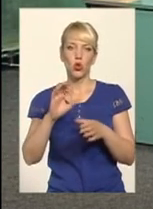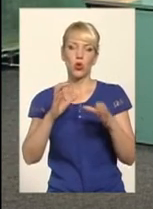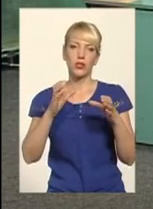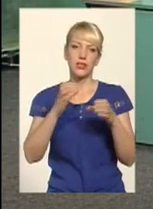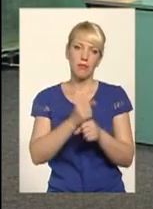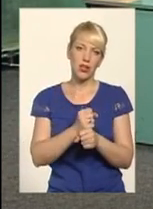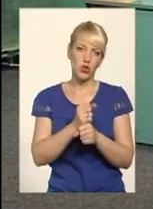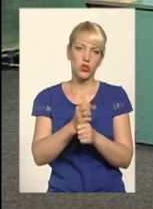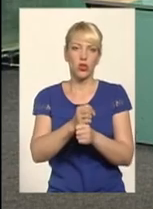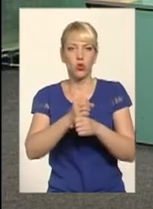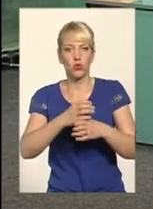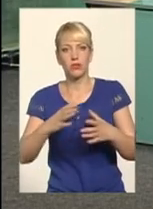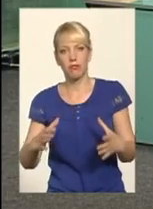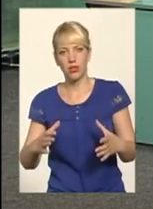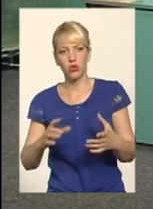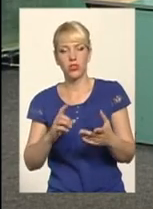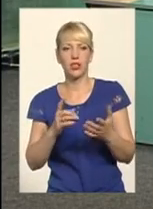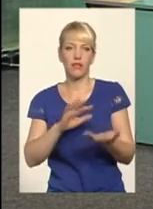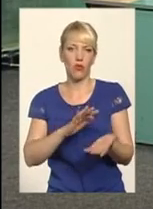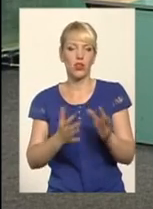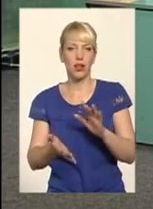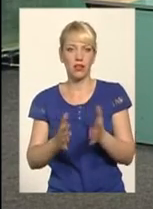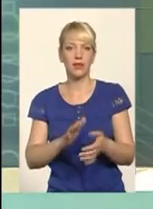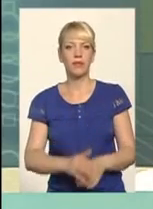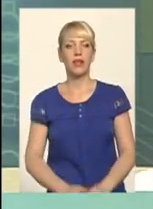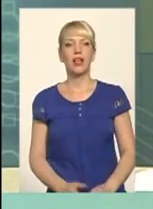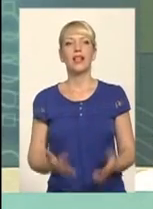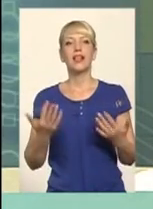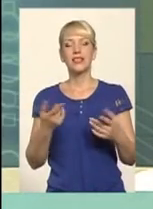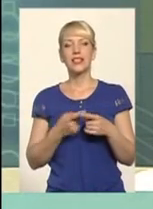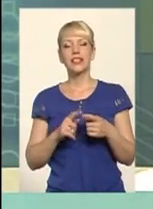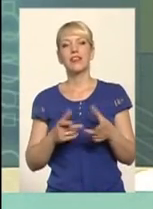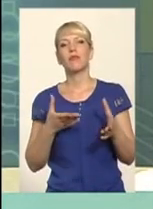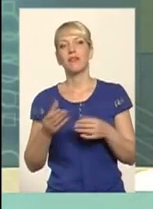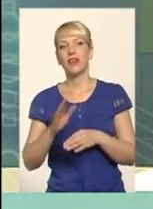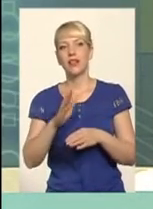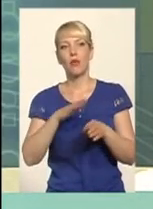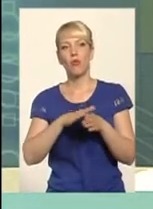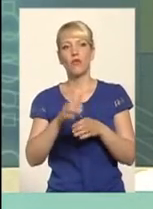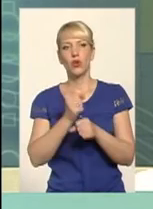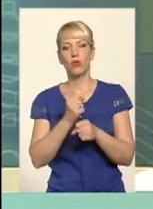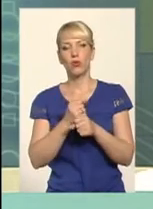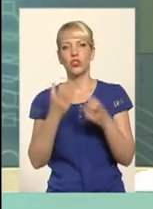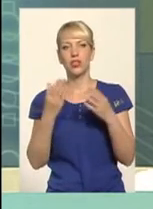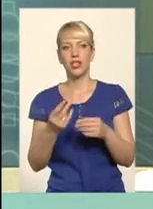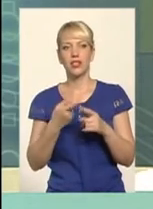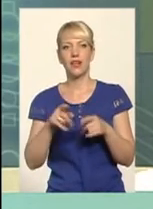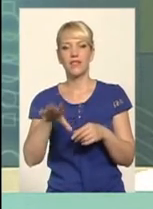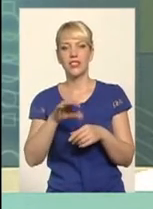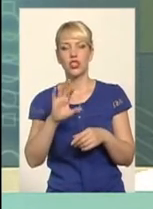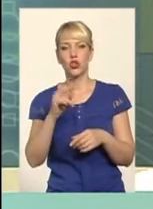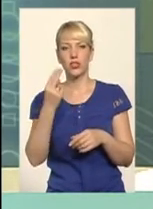то збільшується навпаки, то його так... Наскільки суттєво впливає, от, власне, неповний робочий день на оті всі соціальні виплати